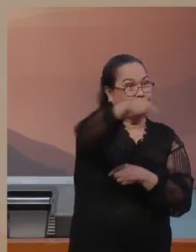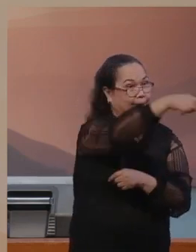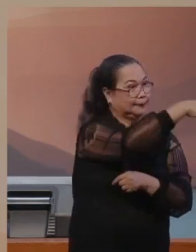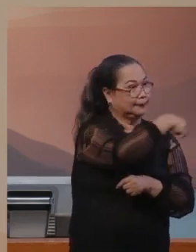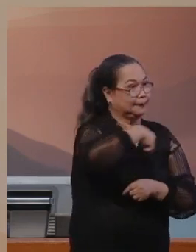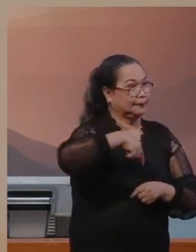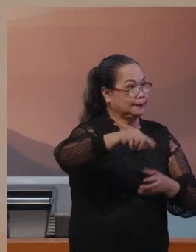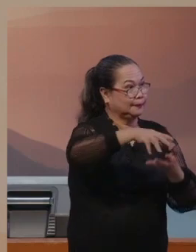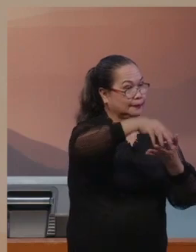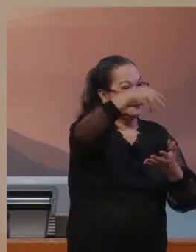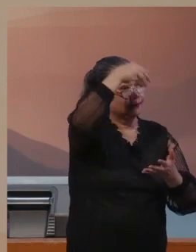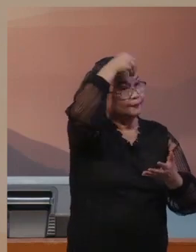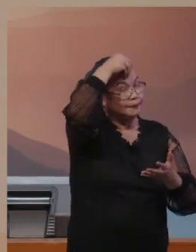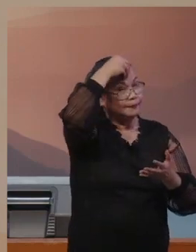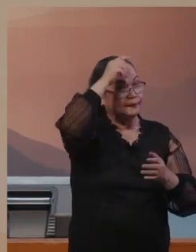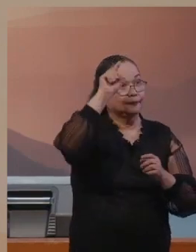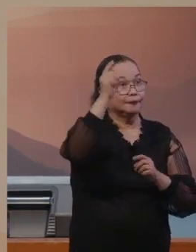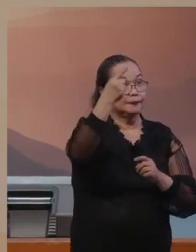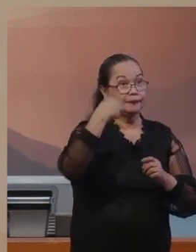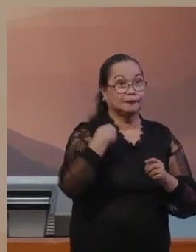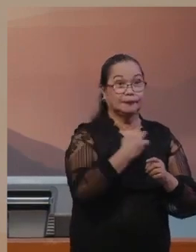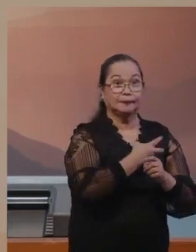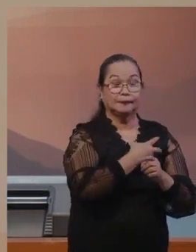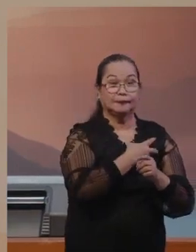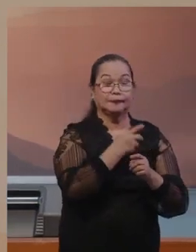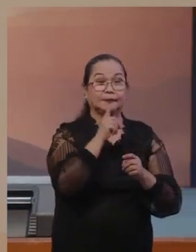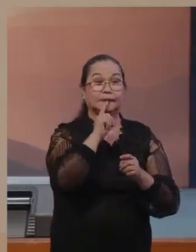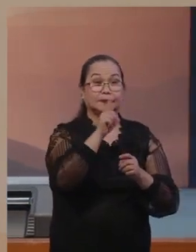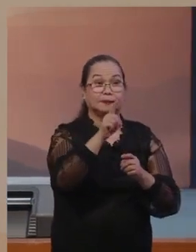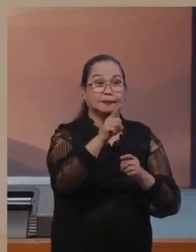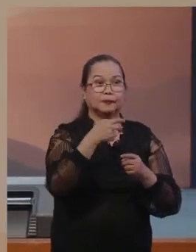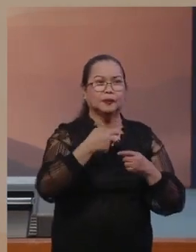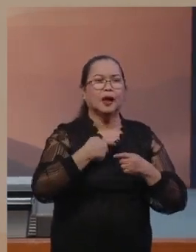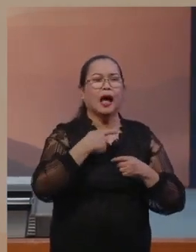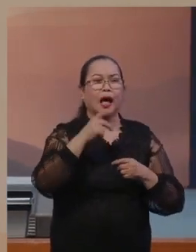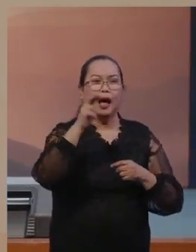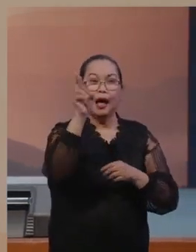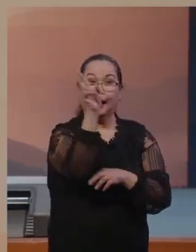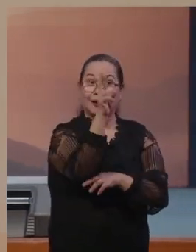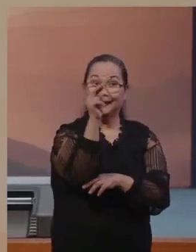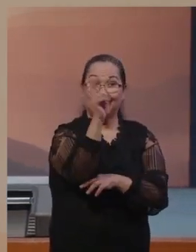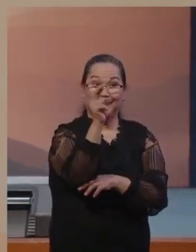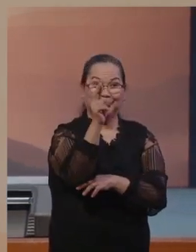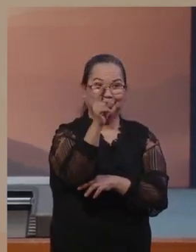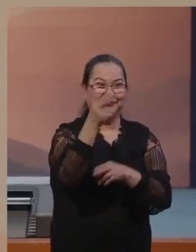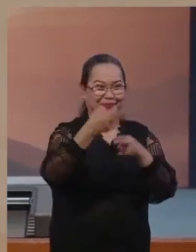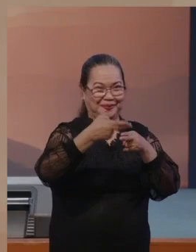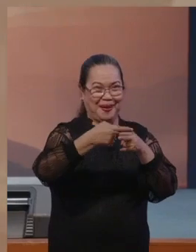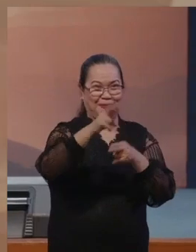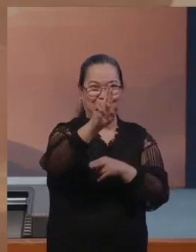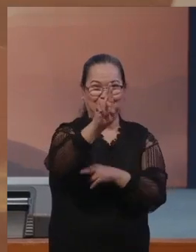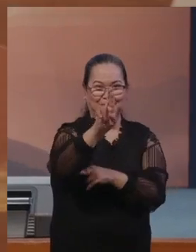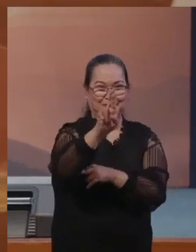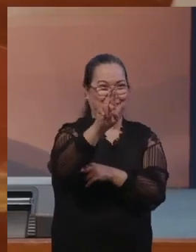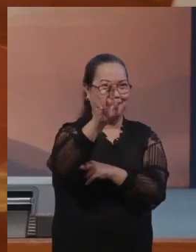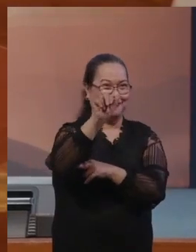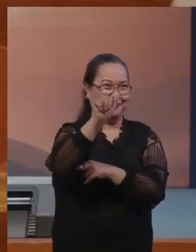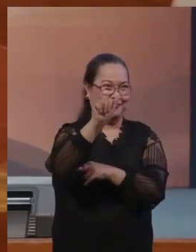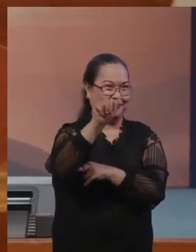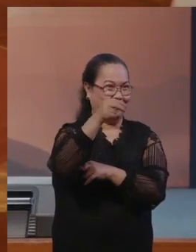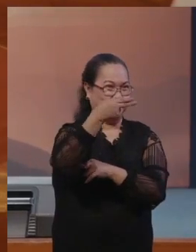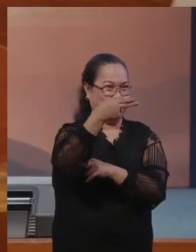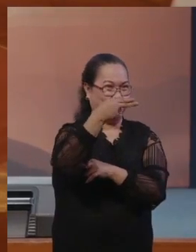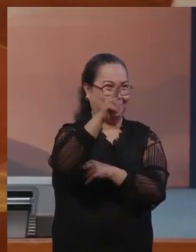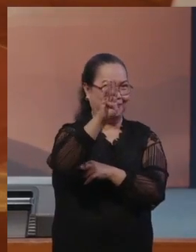2. Ang una natin makikita dito ay ang kabaitan ni Rahab. Ang kabaitan ni Rahab. Ang sabi sa chapter